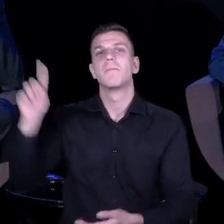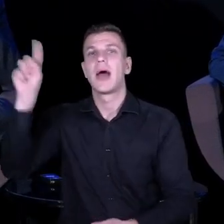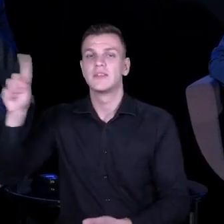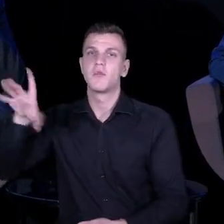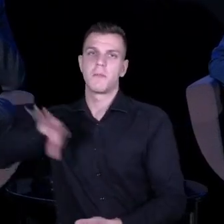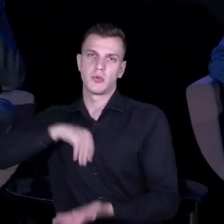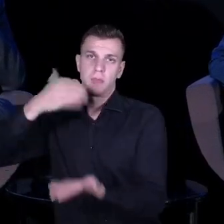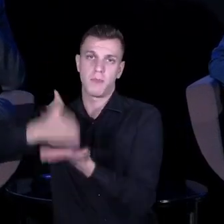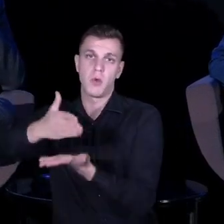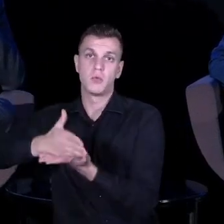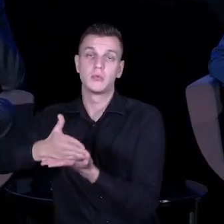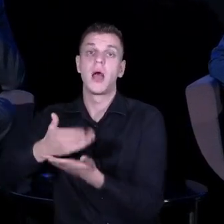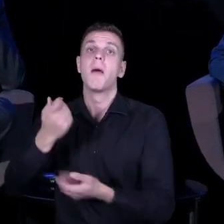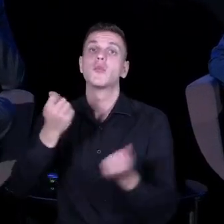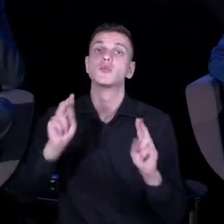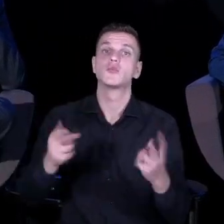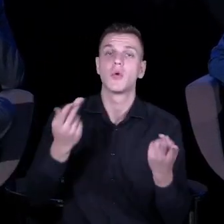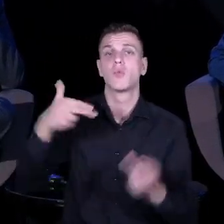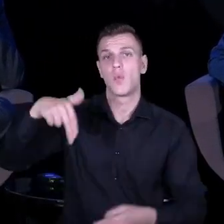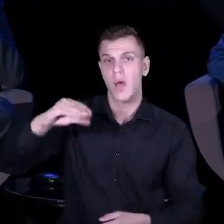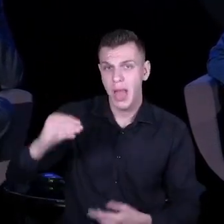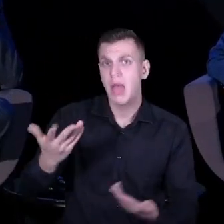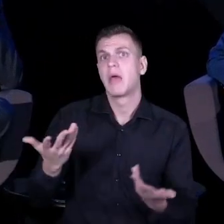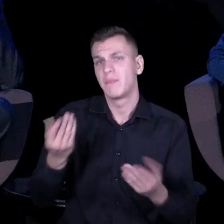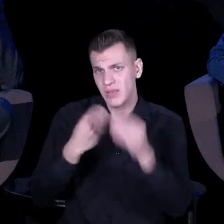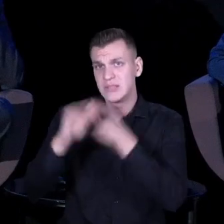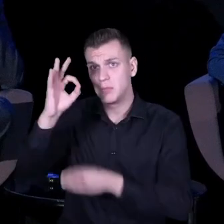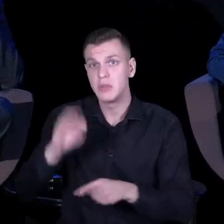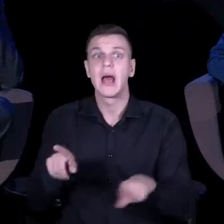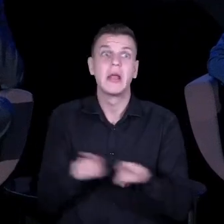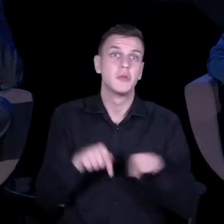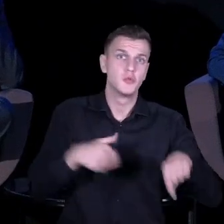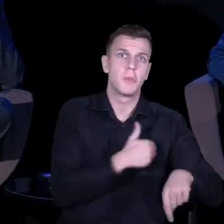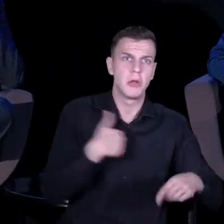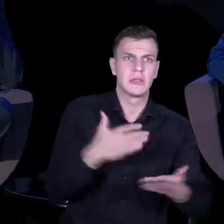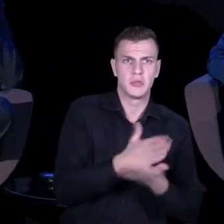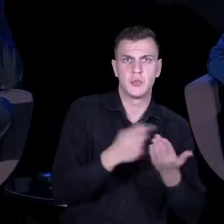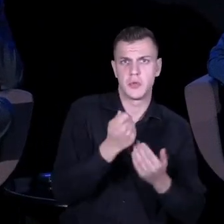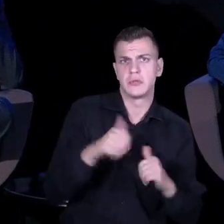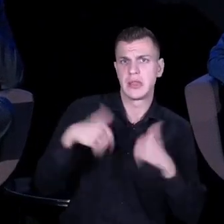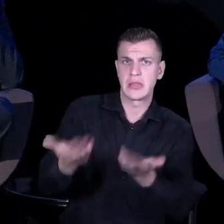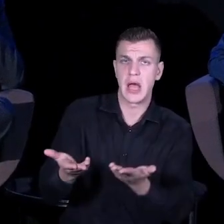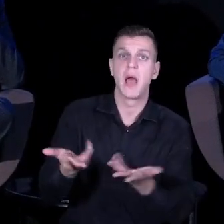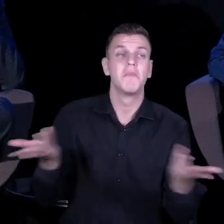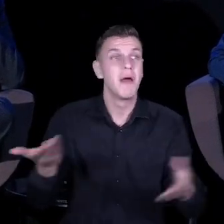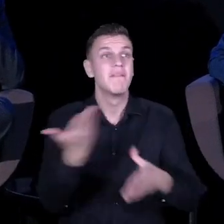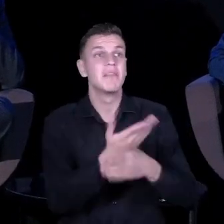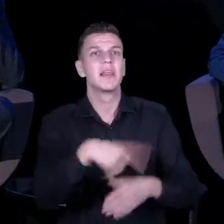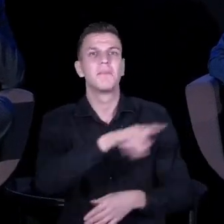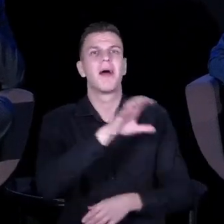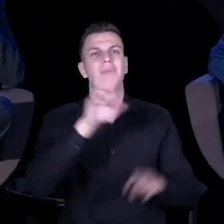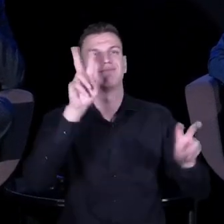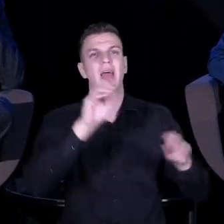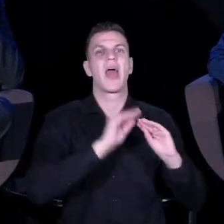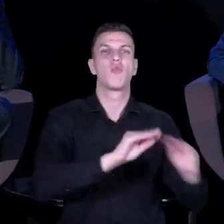w dużej mierze ze środków unijnych, ale też ze środków krajowych. I nic nie stoi na przeszkodzie, żeby firmy edukacyjne